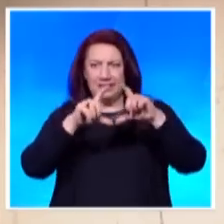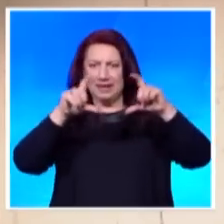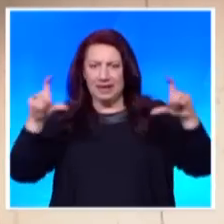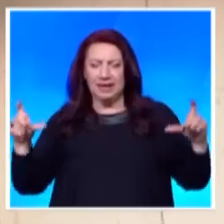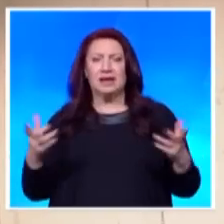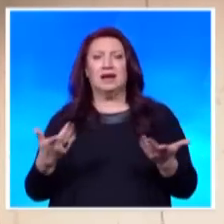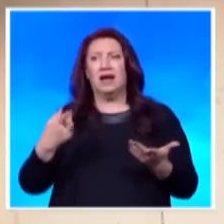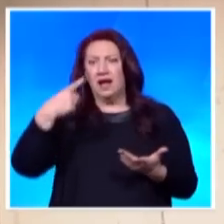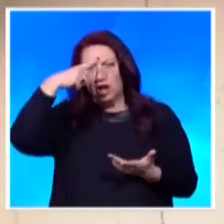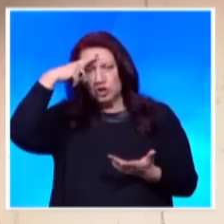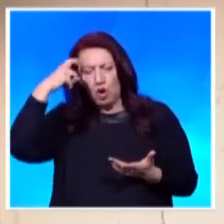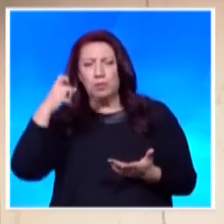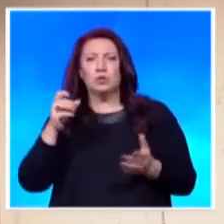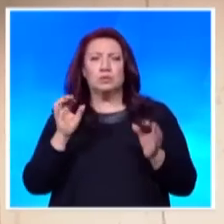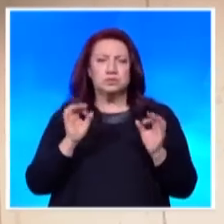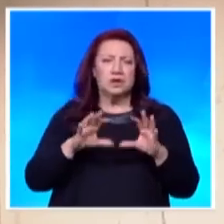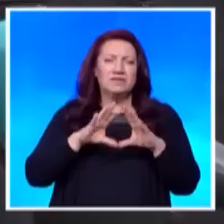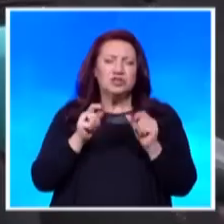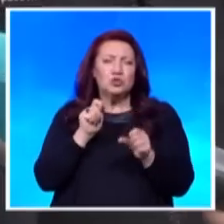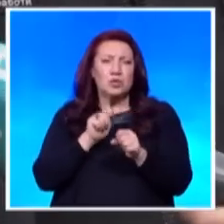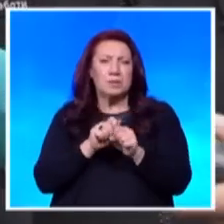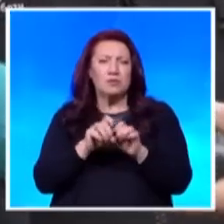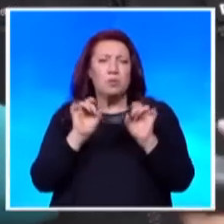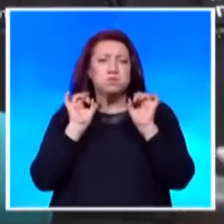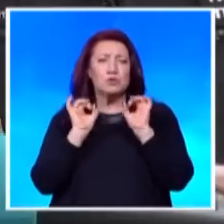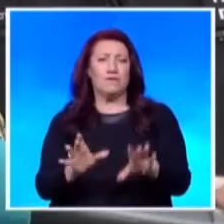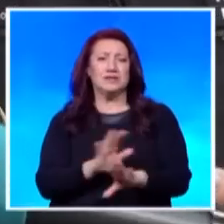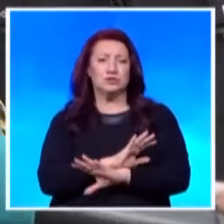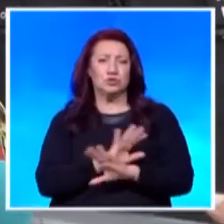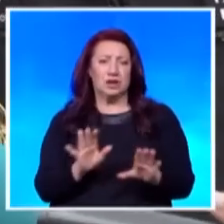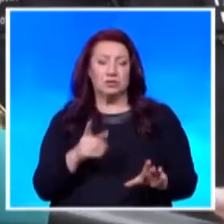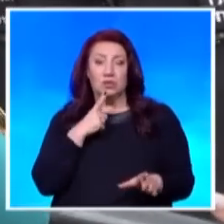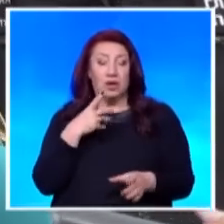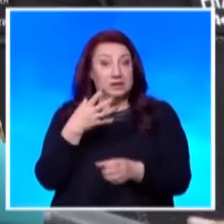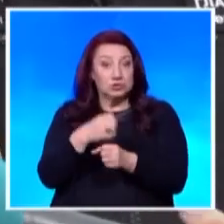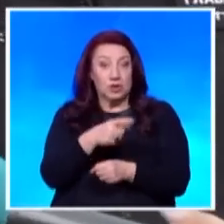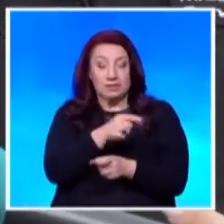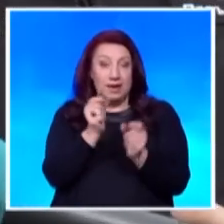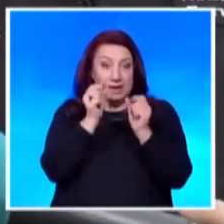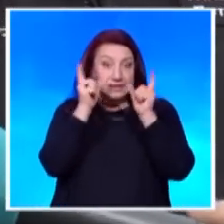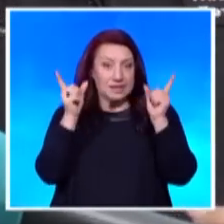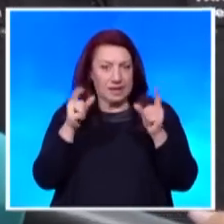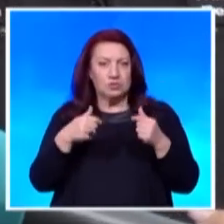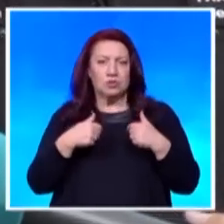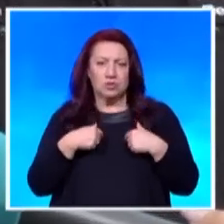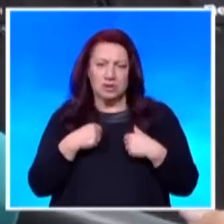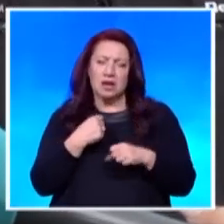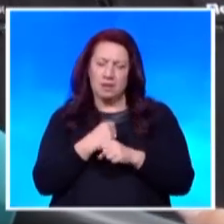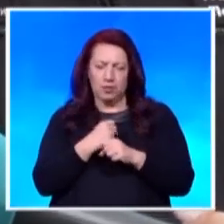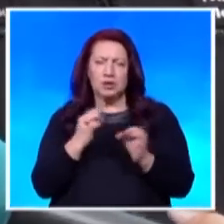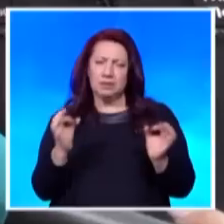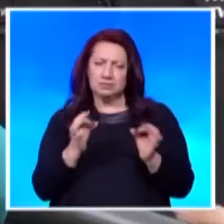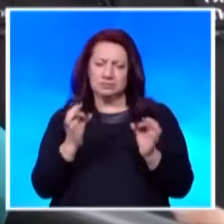това, сушилните е на много професионално ниво. По време на задържането бяха изненадени, действахме доста професионално и успяхме да ги задържим